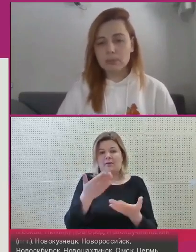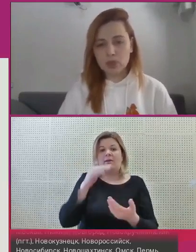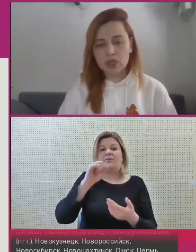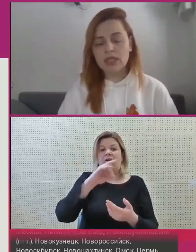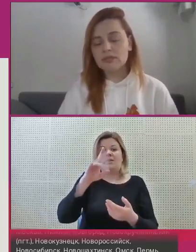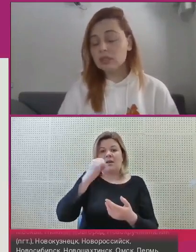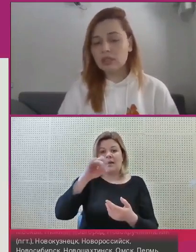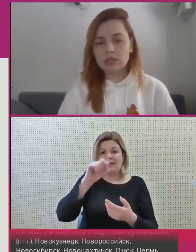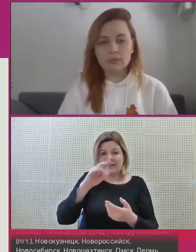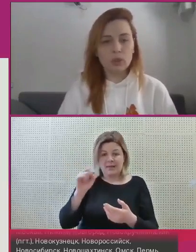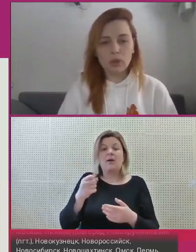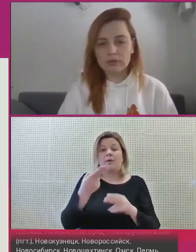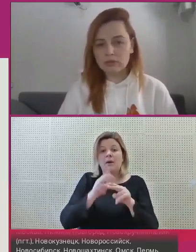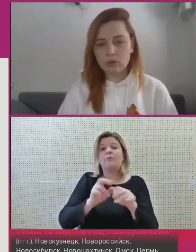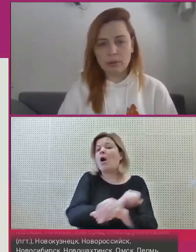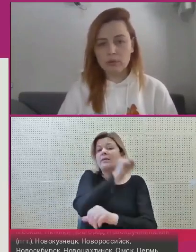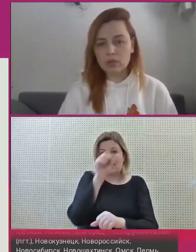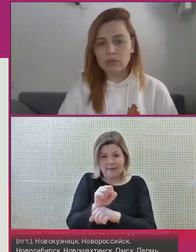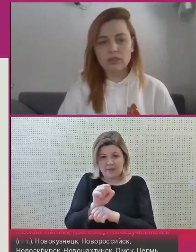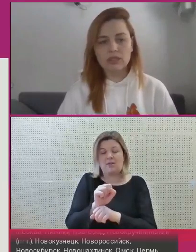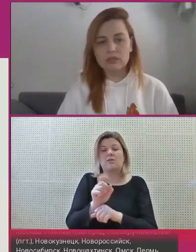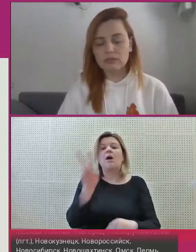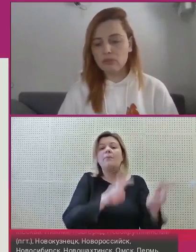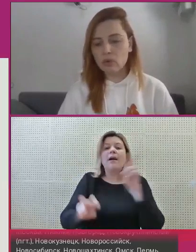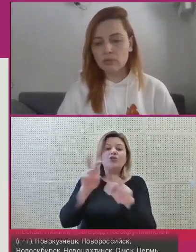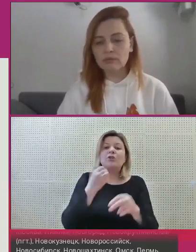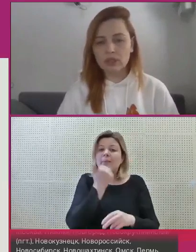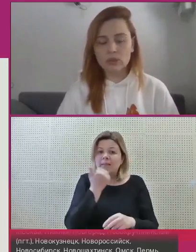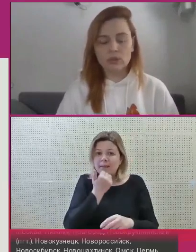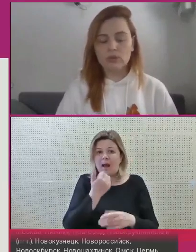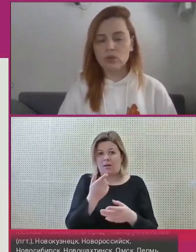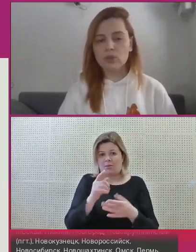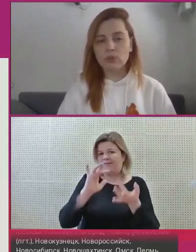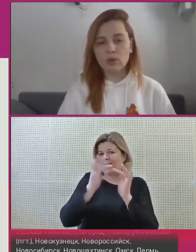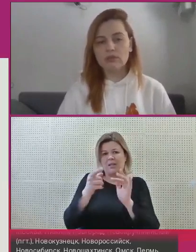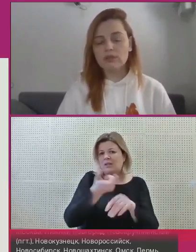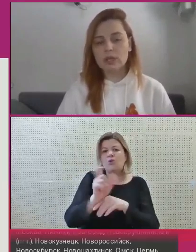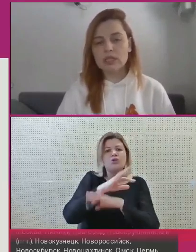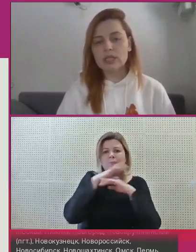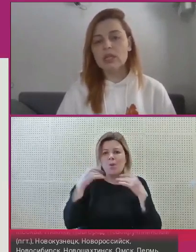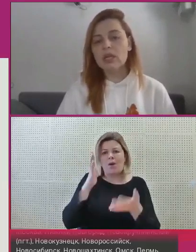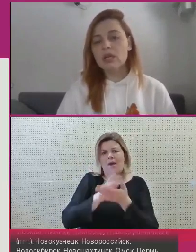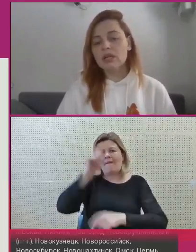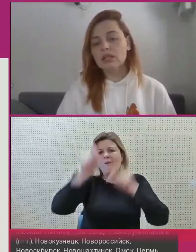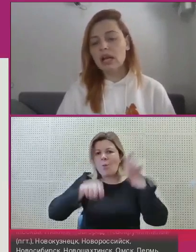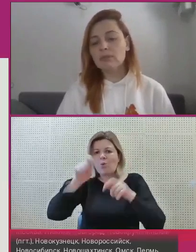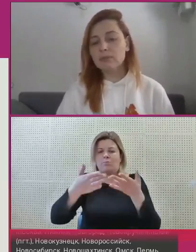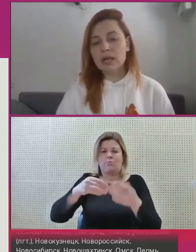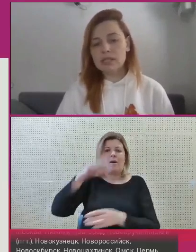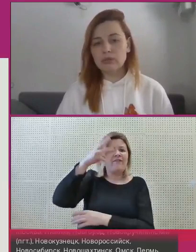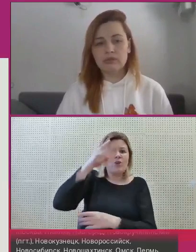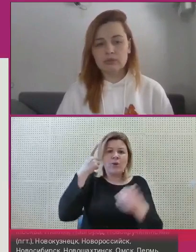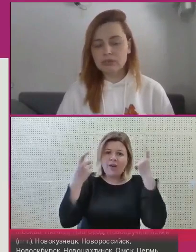материал, почитайте. В интернете много всего по поводу этого, есть форумы, видео, очень много информации,